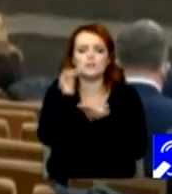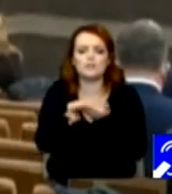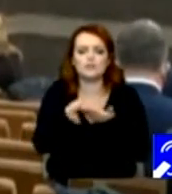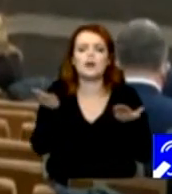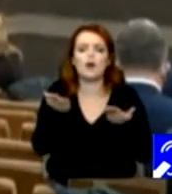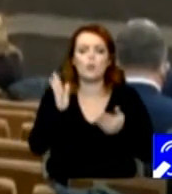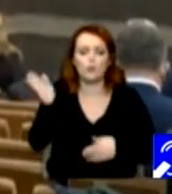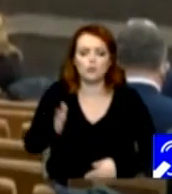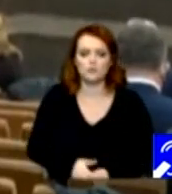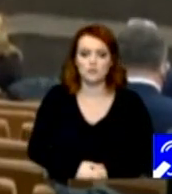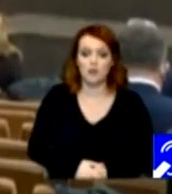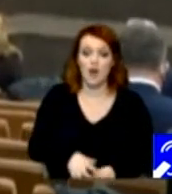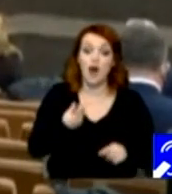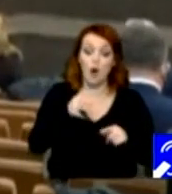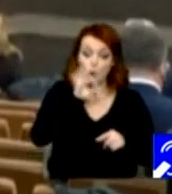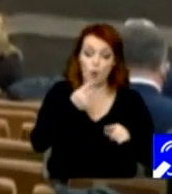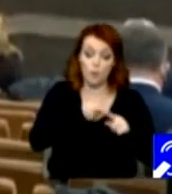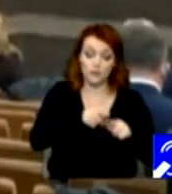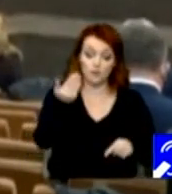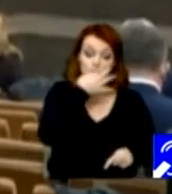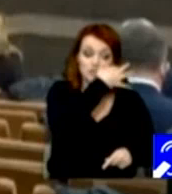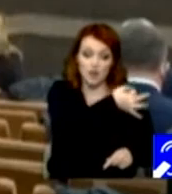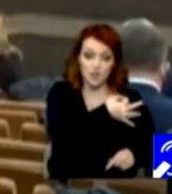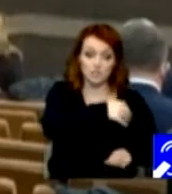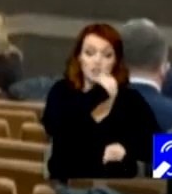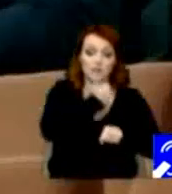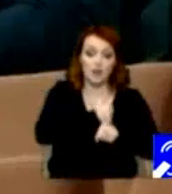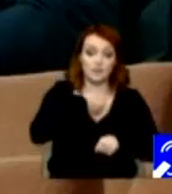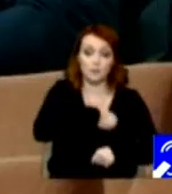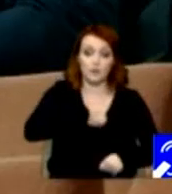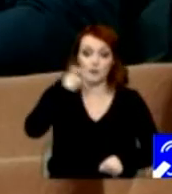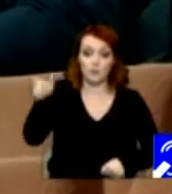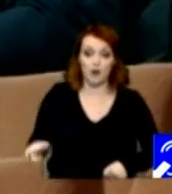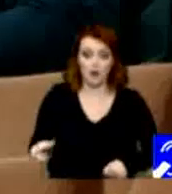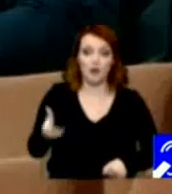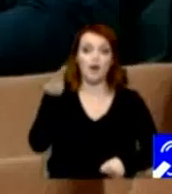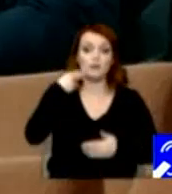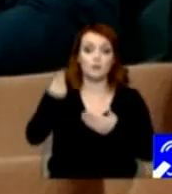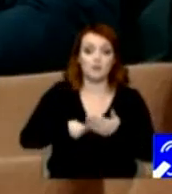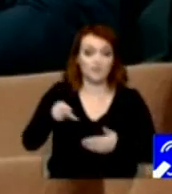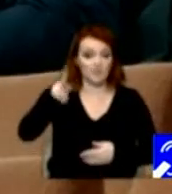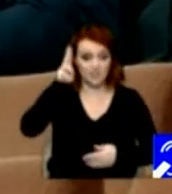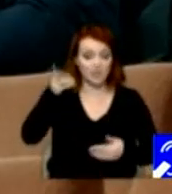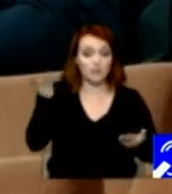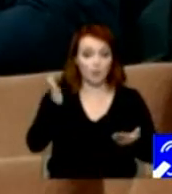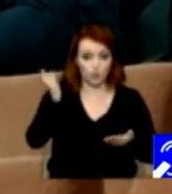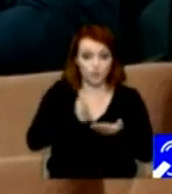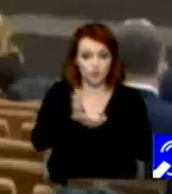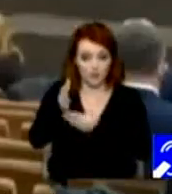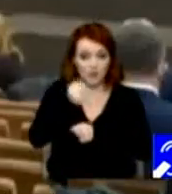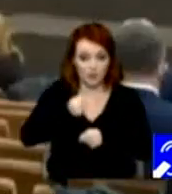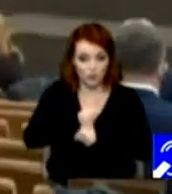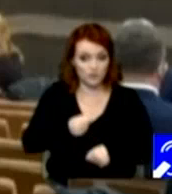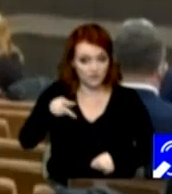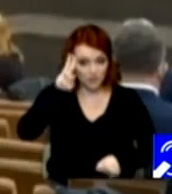o țâră comunist și domnul Primar în general la momentul semnării dispoziții Adică noi nu știu ce domeniu împrumut la